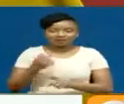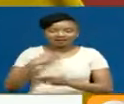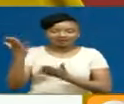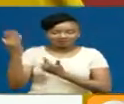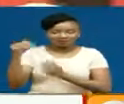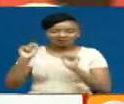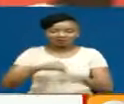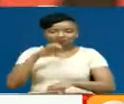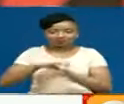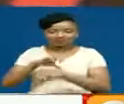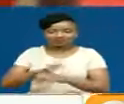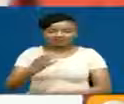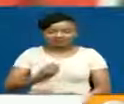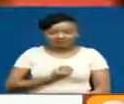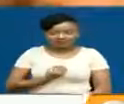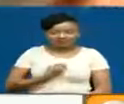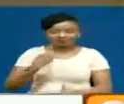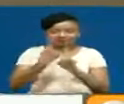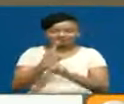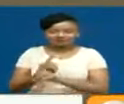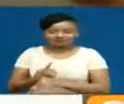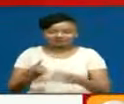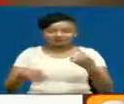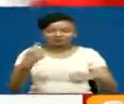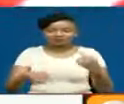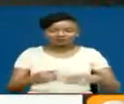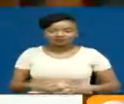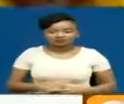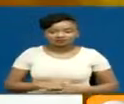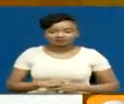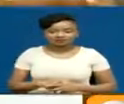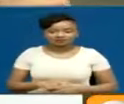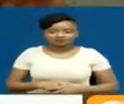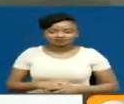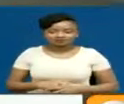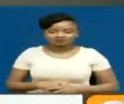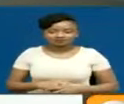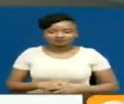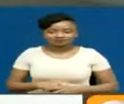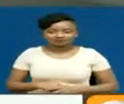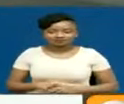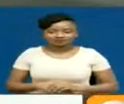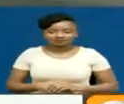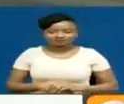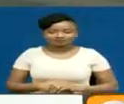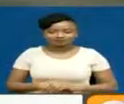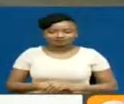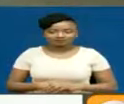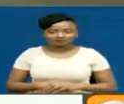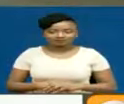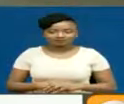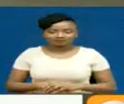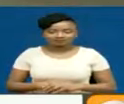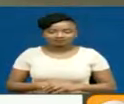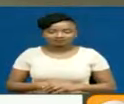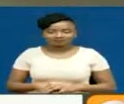kupata medali katika michezo mingine. Hellen Wawira yupo kwenye pilka pilka za kumalizia maandalizi kabla ya kujitosa ulingoni kwenye mashindano ya kunyanyua